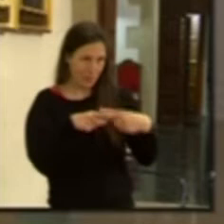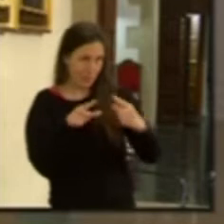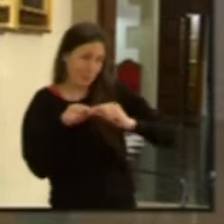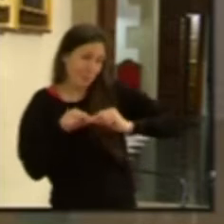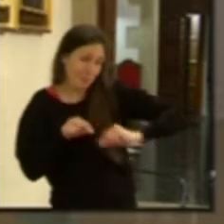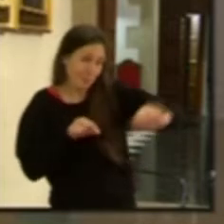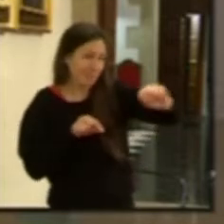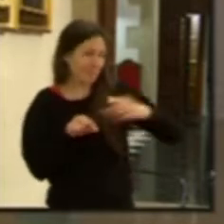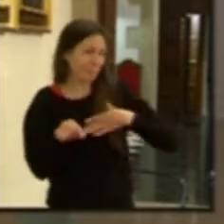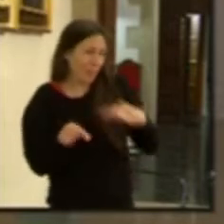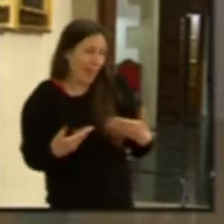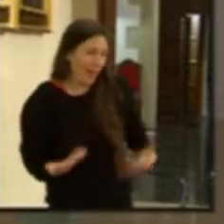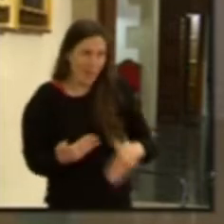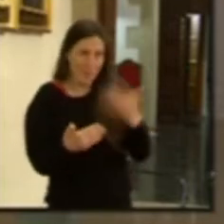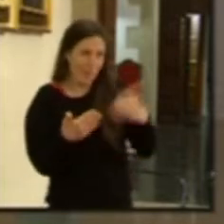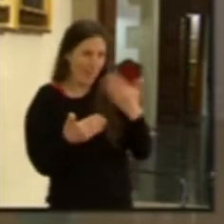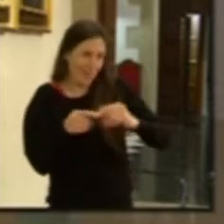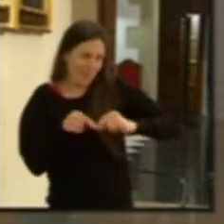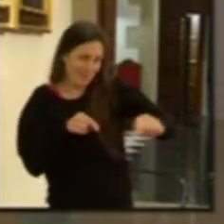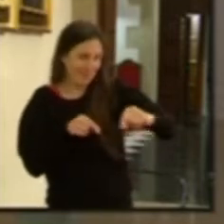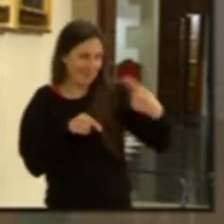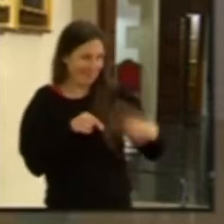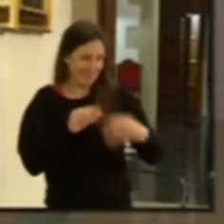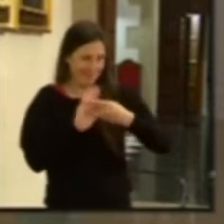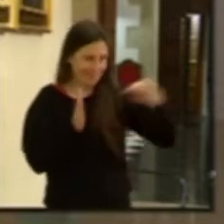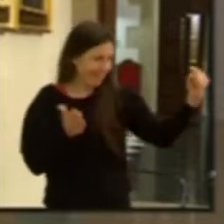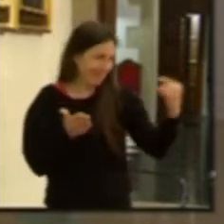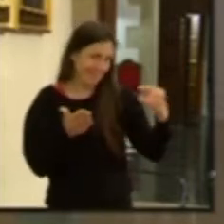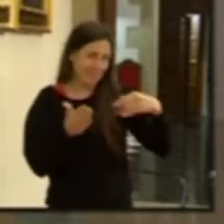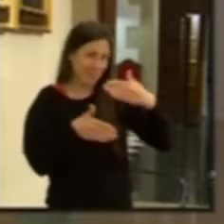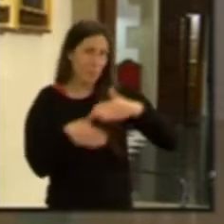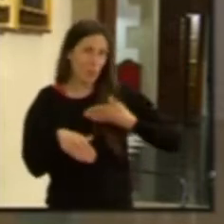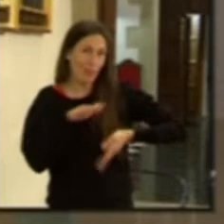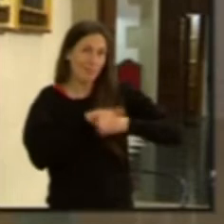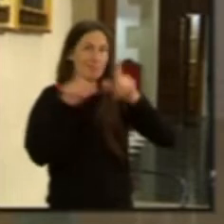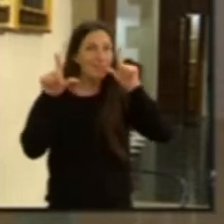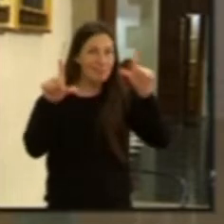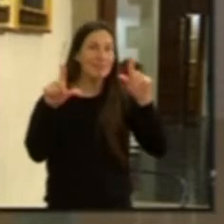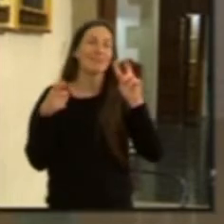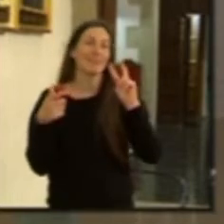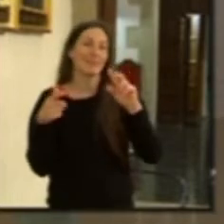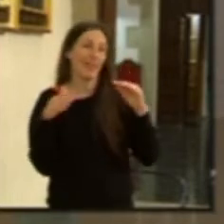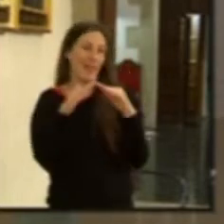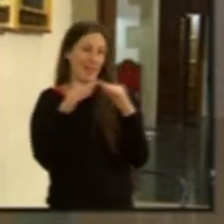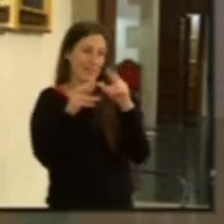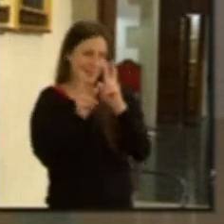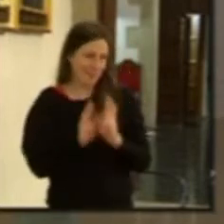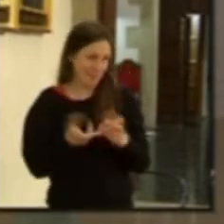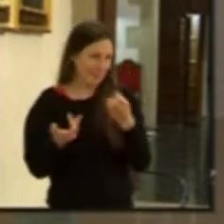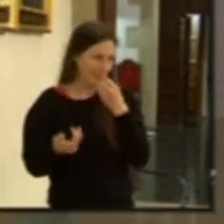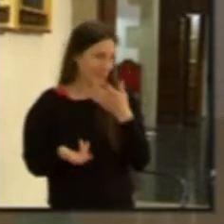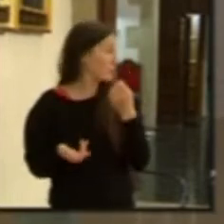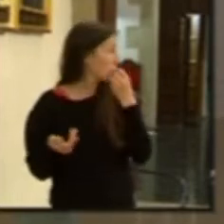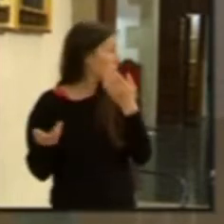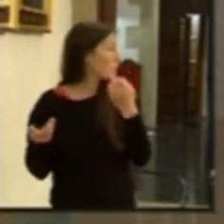aquestes possibilitats de mitjans, que podem seguir doncs, aquest pregó del Mercat del Ram. I sobretot doncs, una benvinguda a la delegada